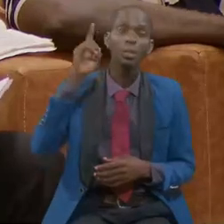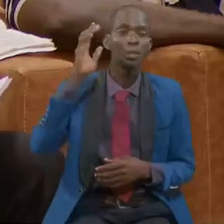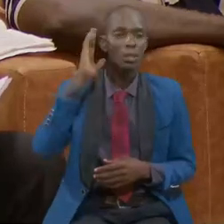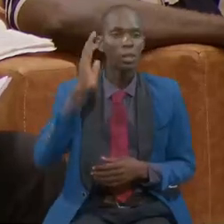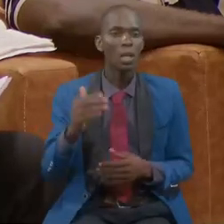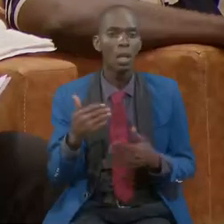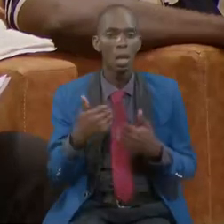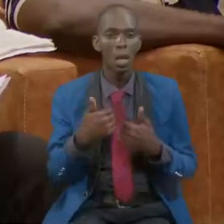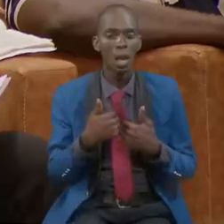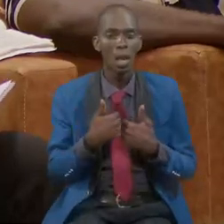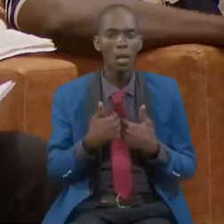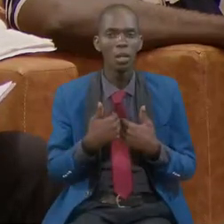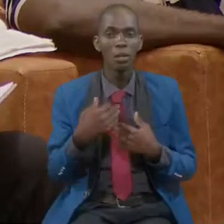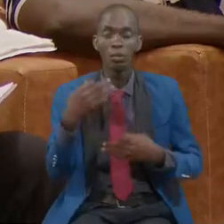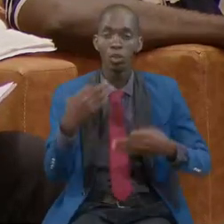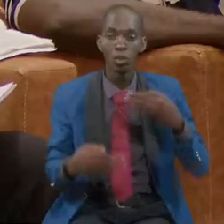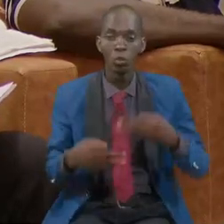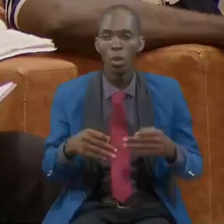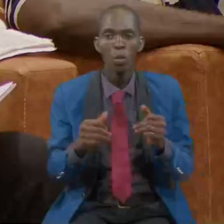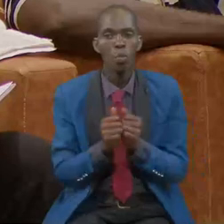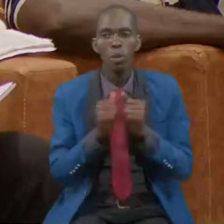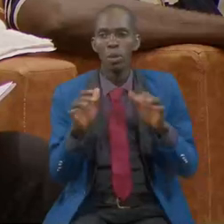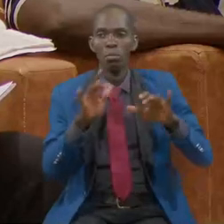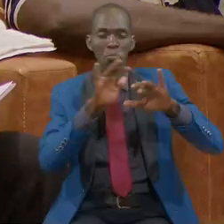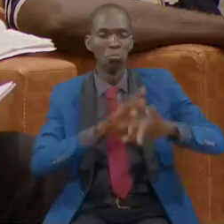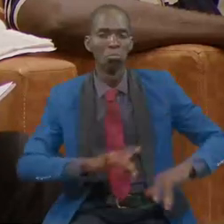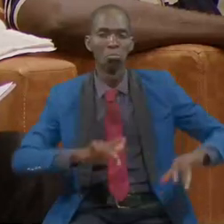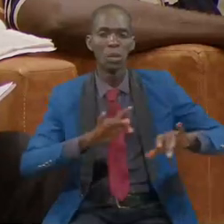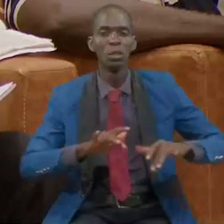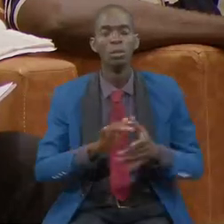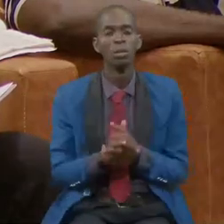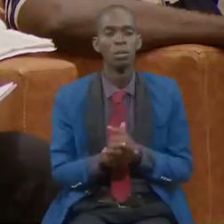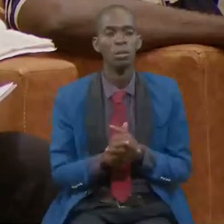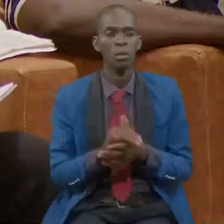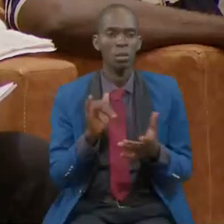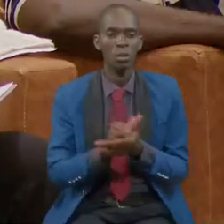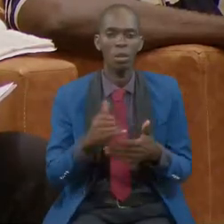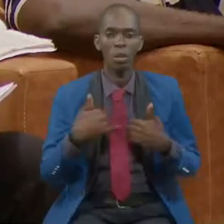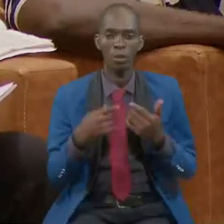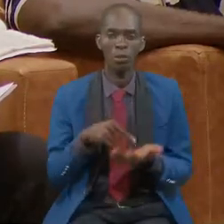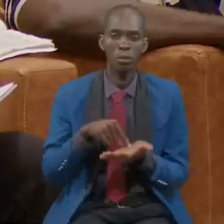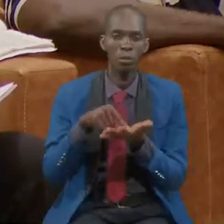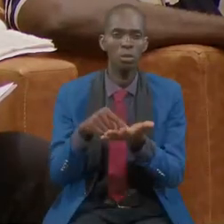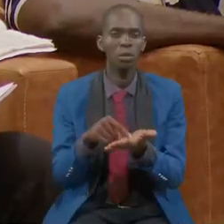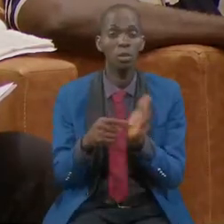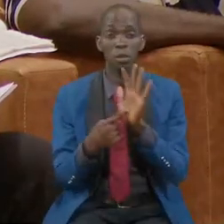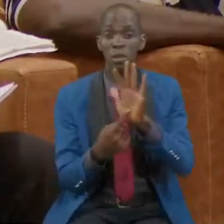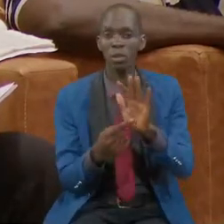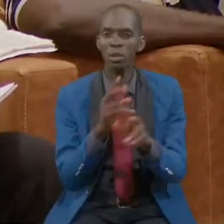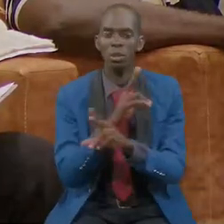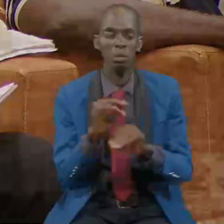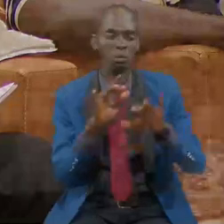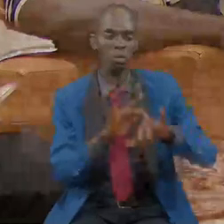car le jugement est sans miséricorde pour qui n'a pas